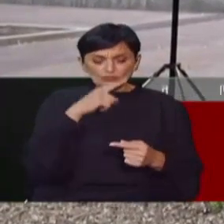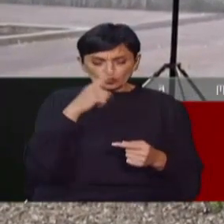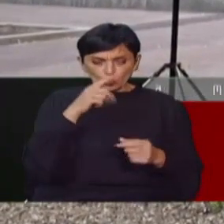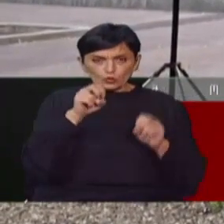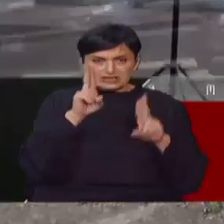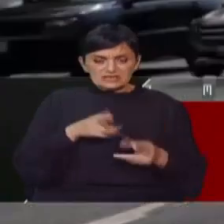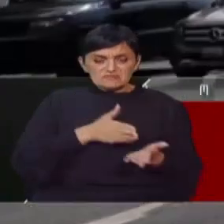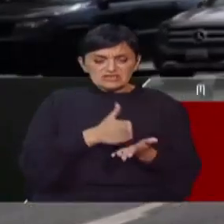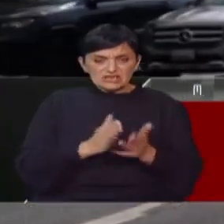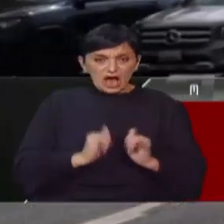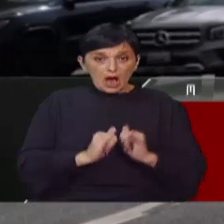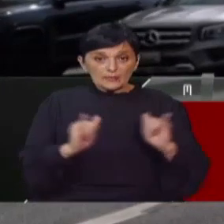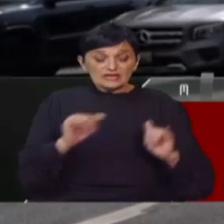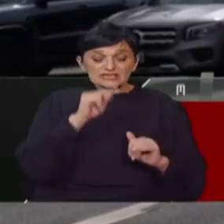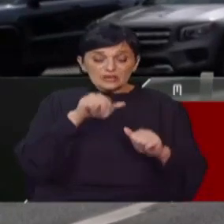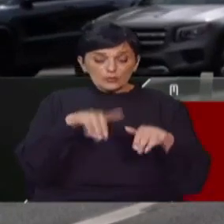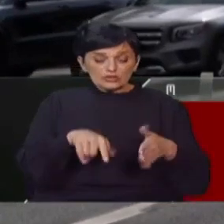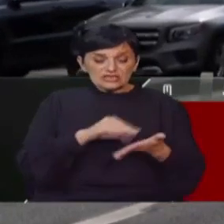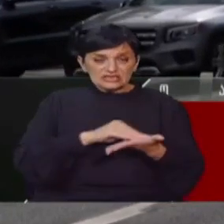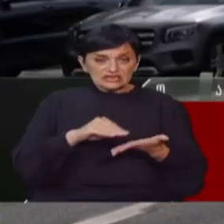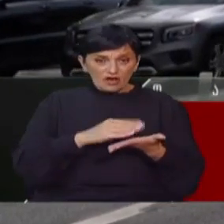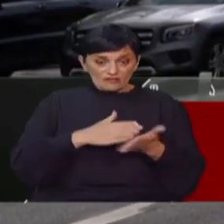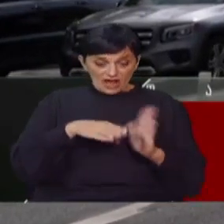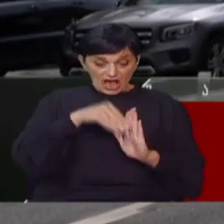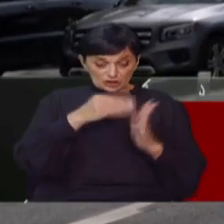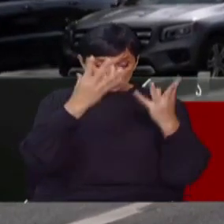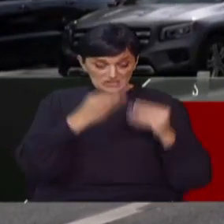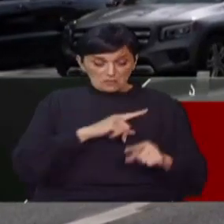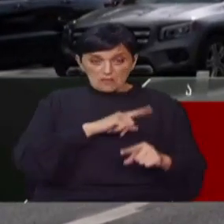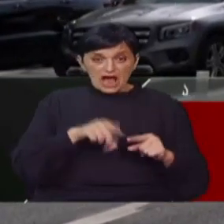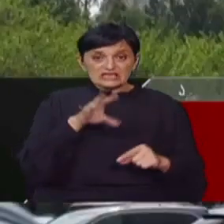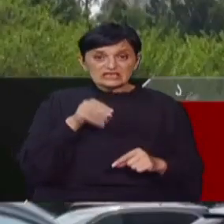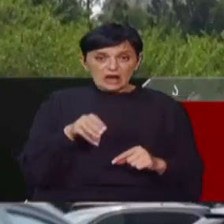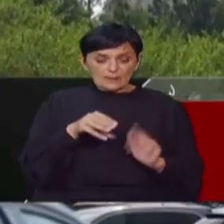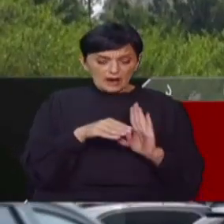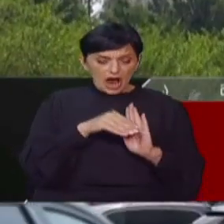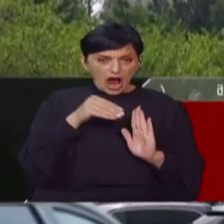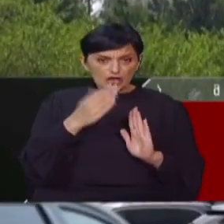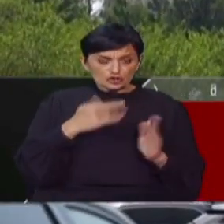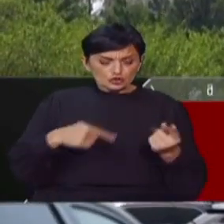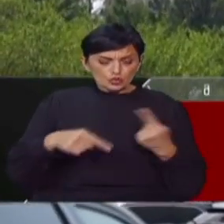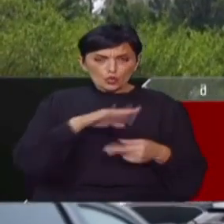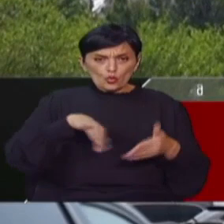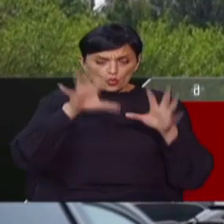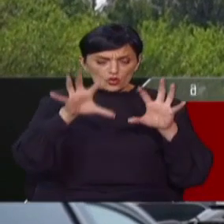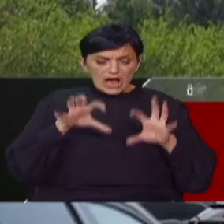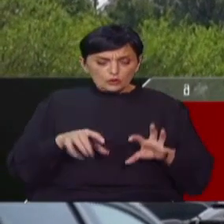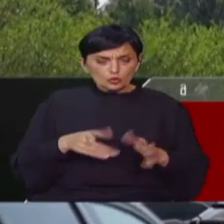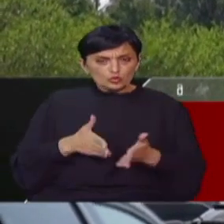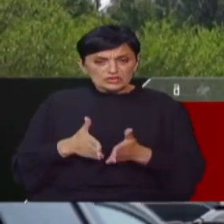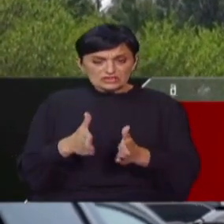მიზანმიმართულად ავრცელებდა. საბრალდებო დასკვნაში ნათქვამია, რომ არჩევნების დღიდან მალევე ტრამპმა არჩევნების შედეგების დივერსიისთვის უკანონო გზებს